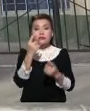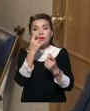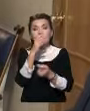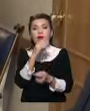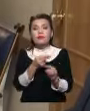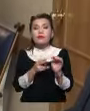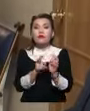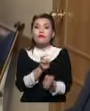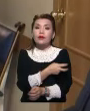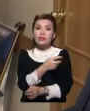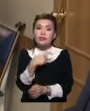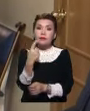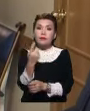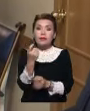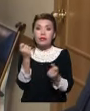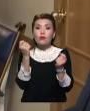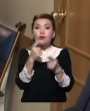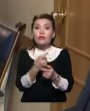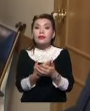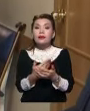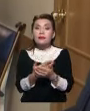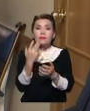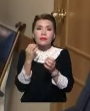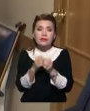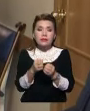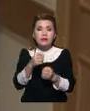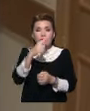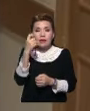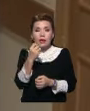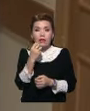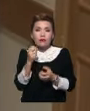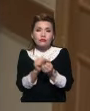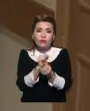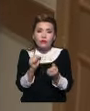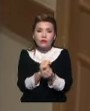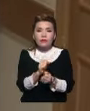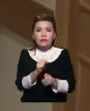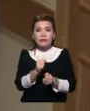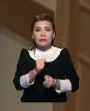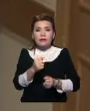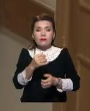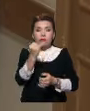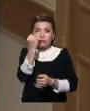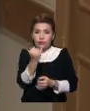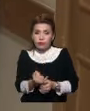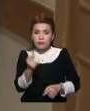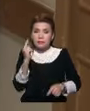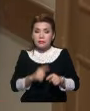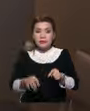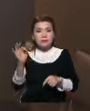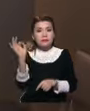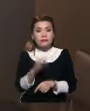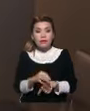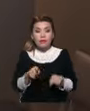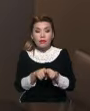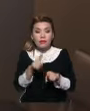Врачи напоминают, первые признаки заболевания – постоянная жажда, сухость во рту и резкая потеря веса. Поэтому при появлении подобных